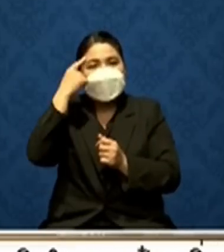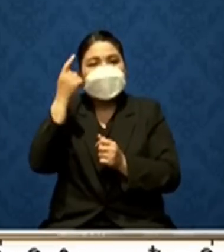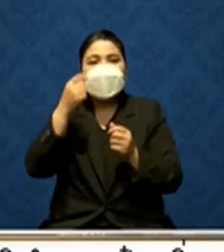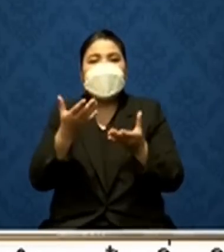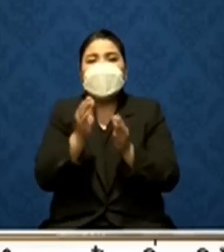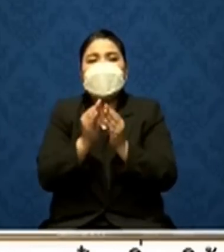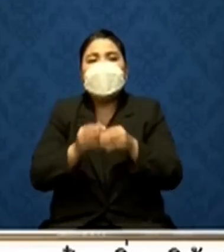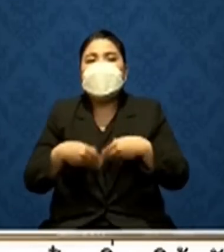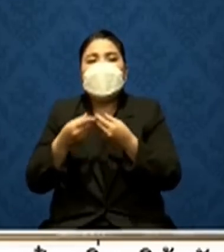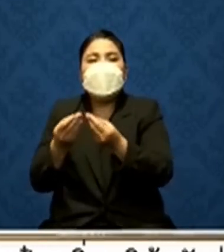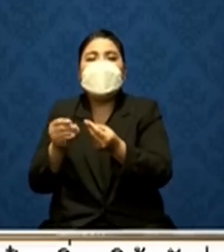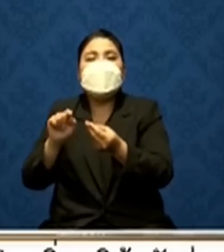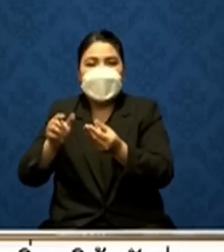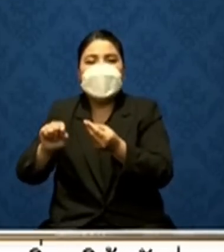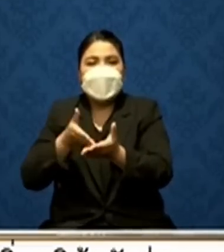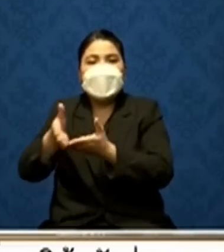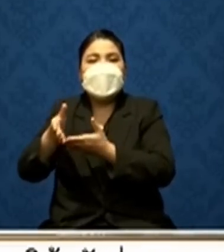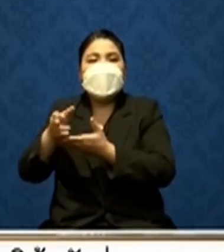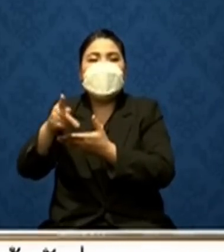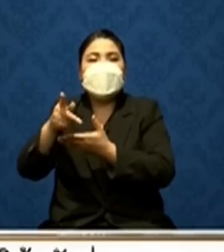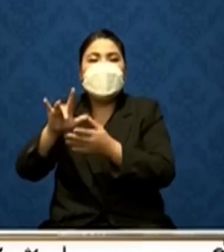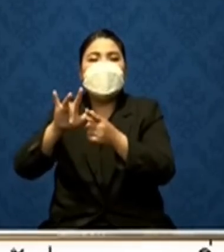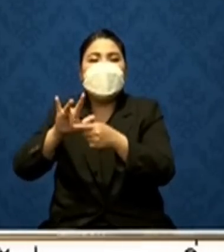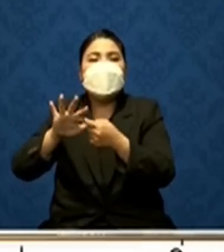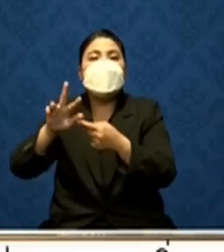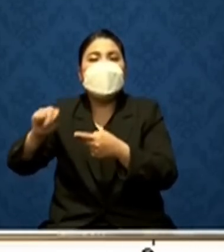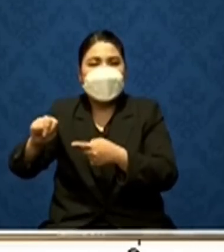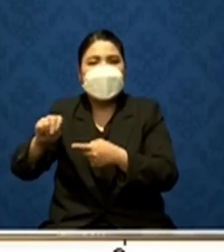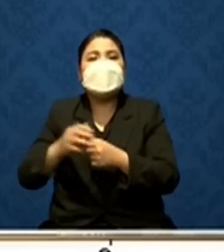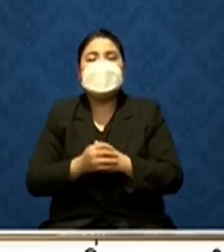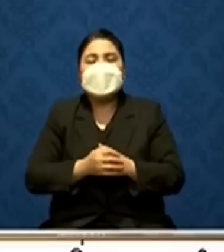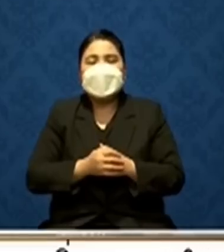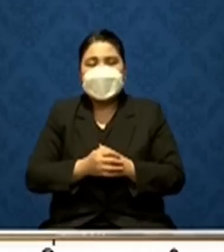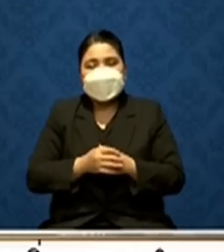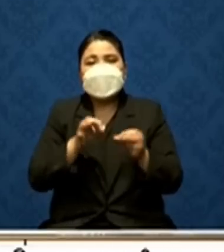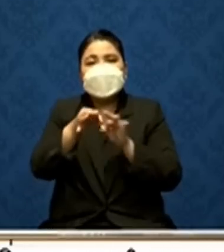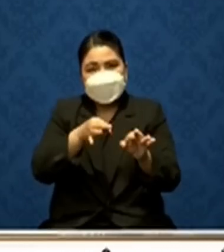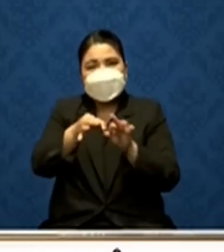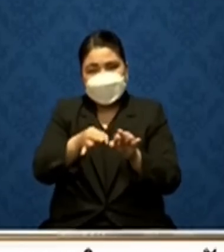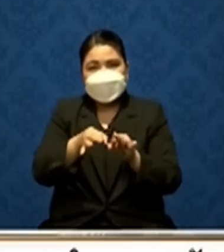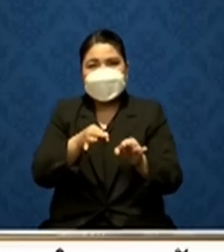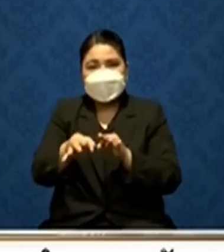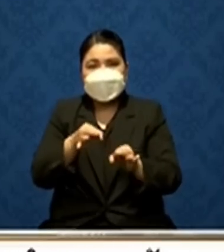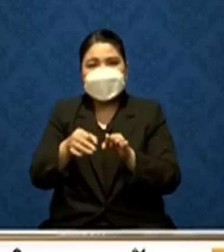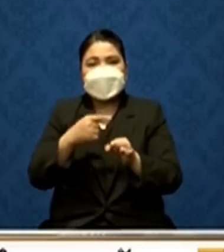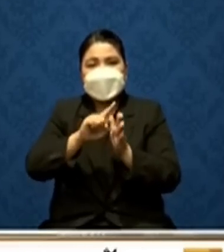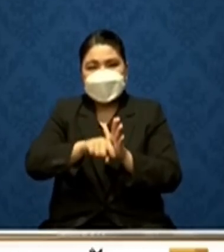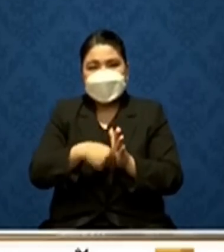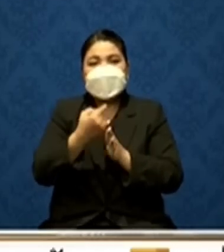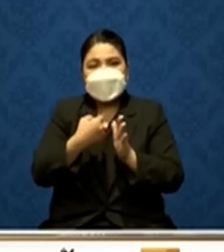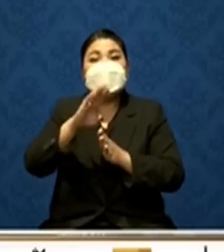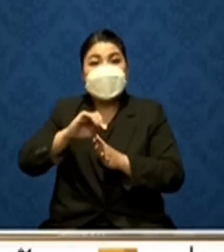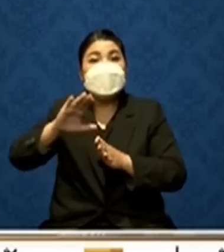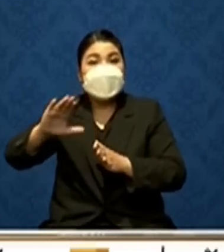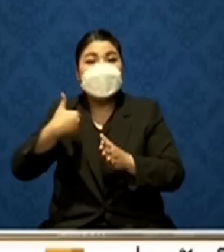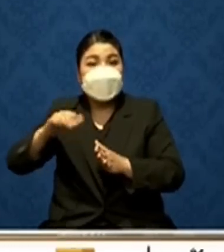ค้านธรรมดานี่ก็ร่วมกับในการอภิปรายของเพื่อนสมาชิกที่จะเกิดขึ้น 45ชั่วโมงที่ผมนำเรียน